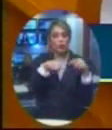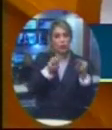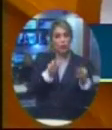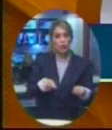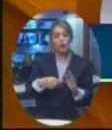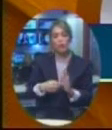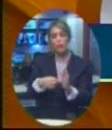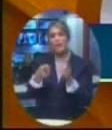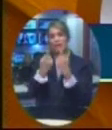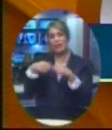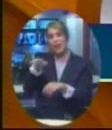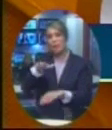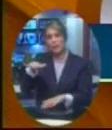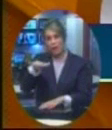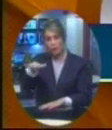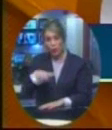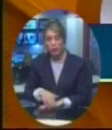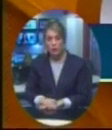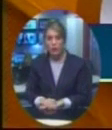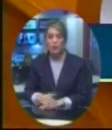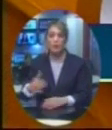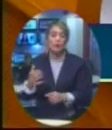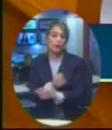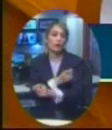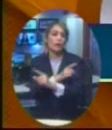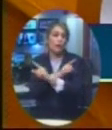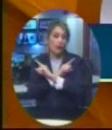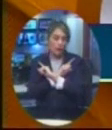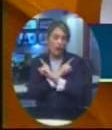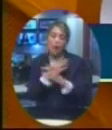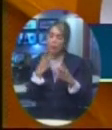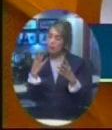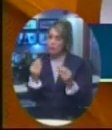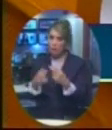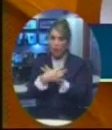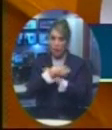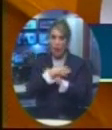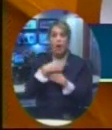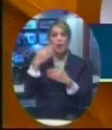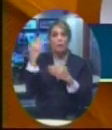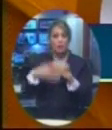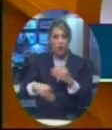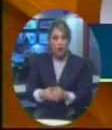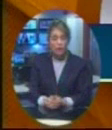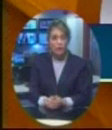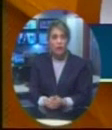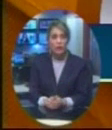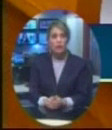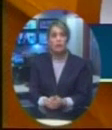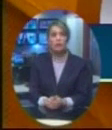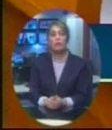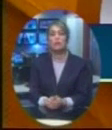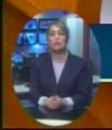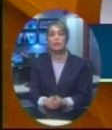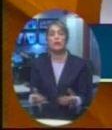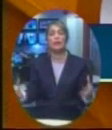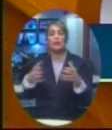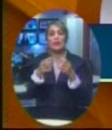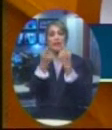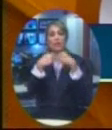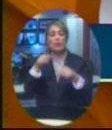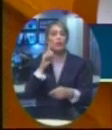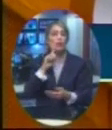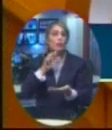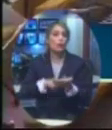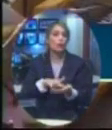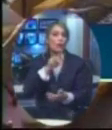התיכון, שגם בה הצלחנו לנטרל הרבה מהרעל, אבל בסוף קפצה עלינו ועדה שנקראת ועדה לזכויות אדם של